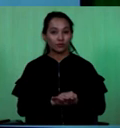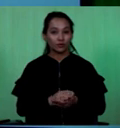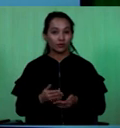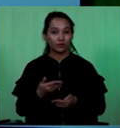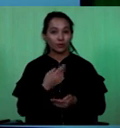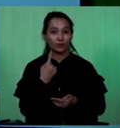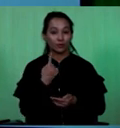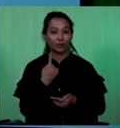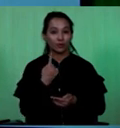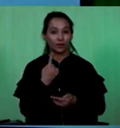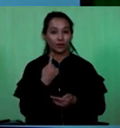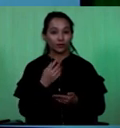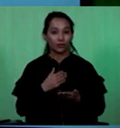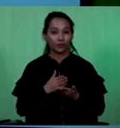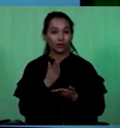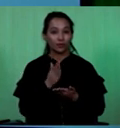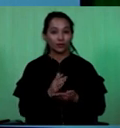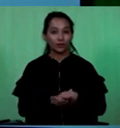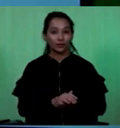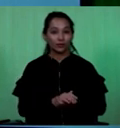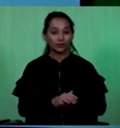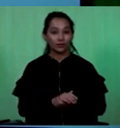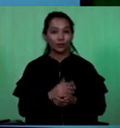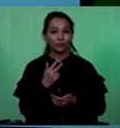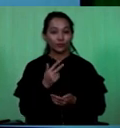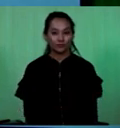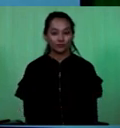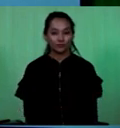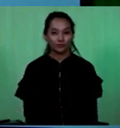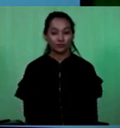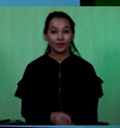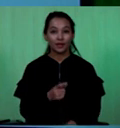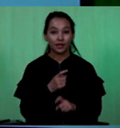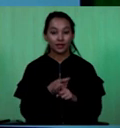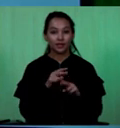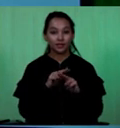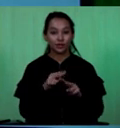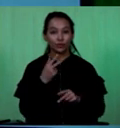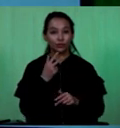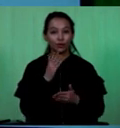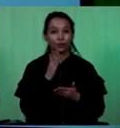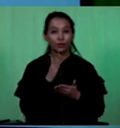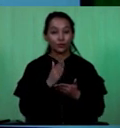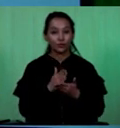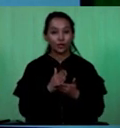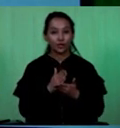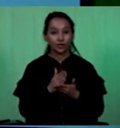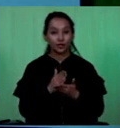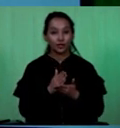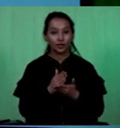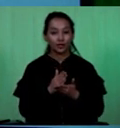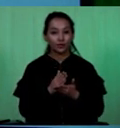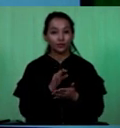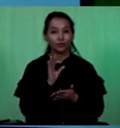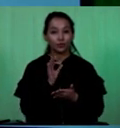bitta imkoniyat qoldi. Bu imkoniyatimiz 3. Demak, X 3 ga teng bo'lsa, tenglik to'g'ri